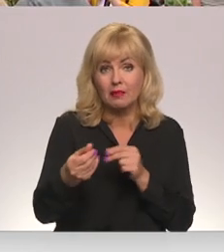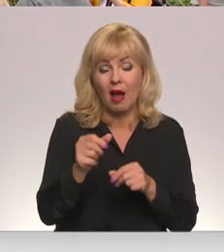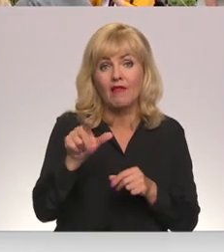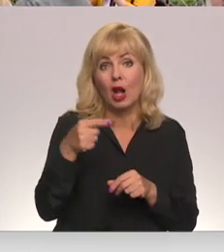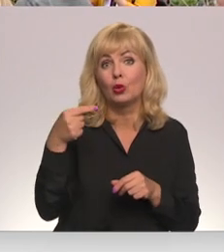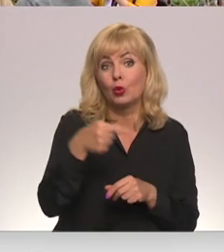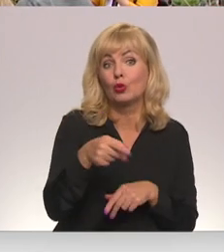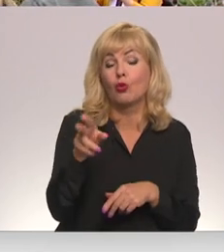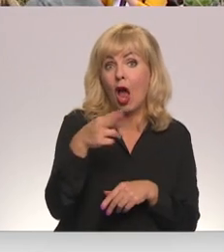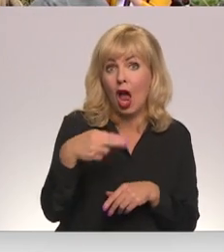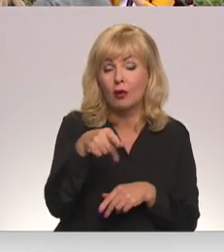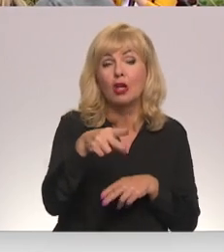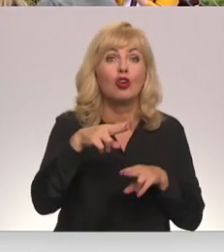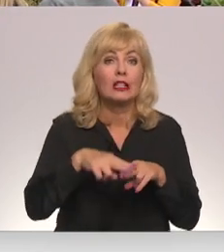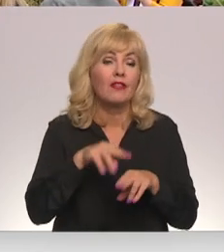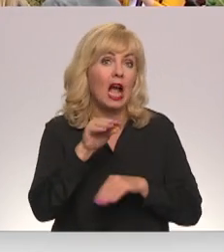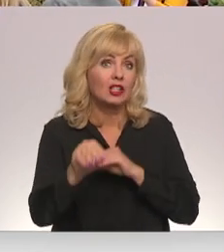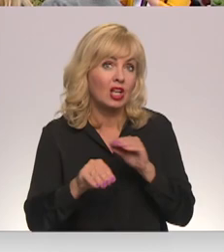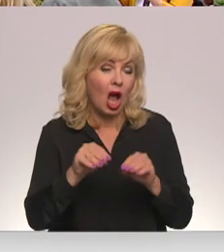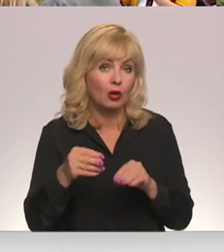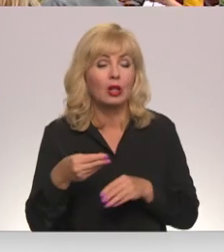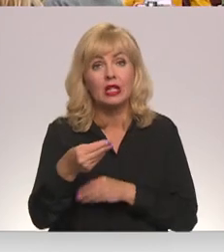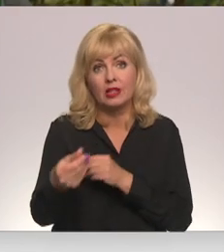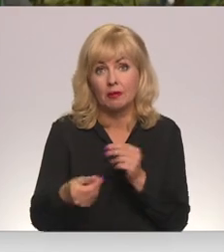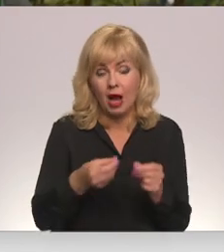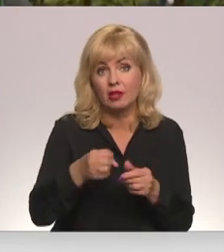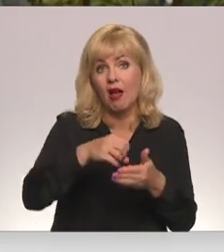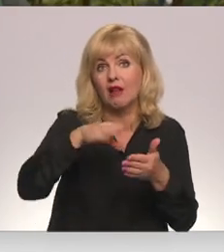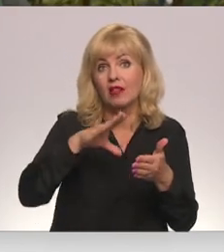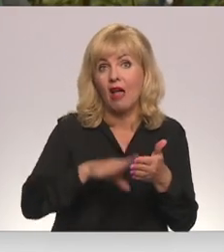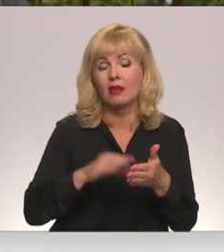tūkstošus eiro. Šīs vietas ierīkošana izmaksājusi aptuveni 19 000 eiro.